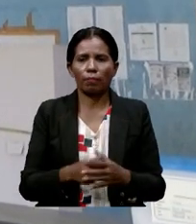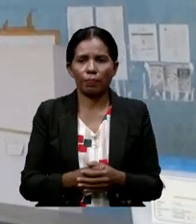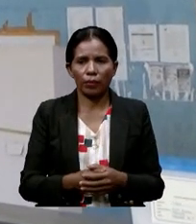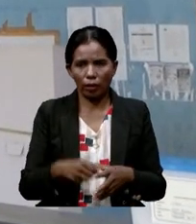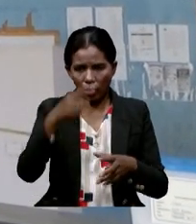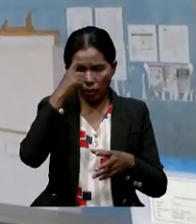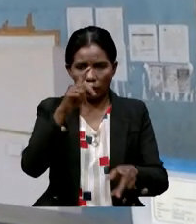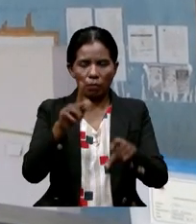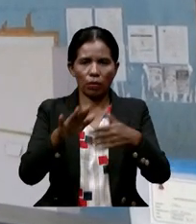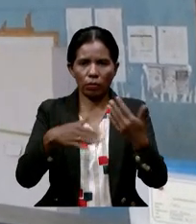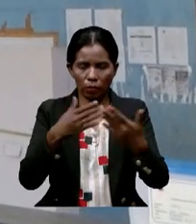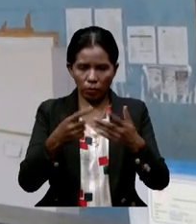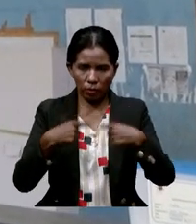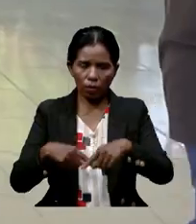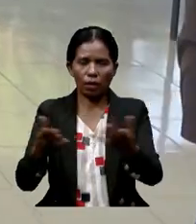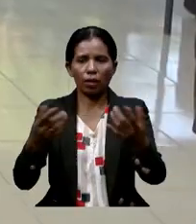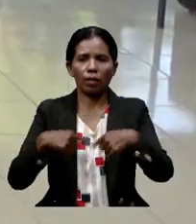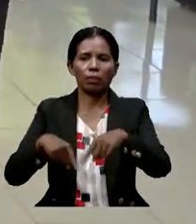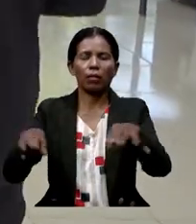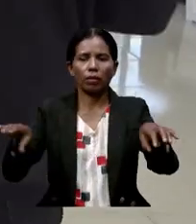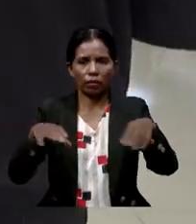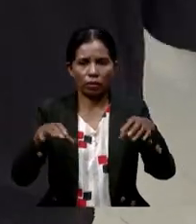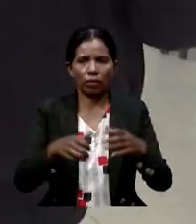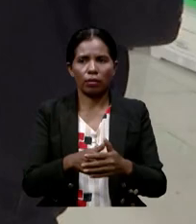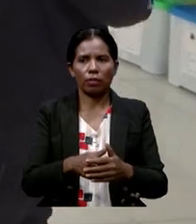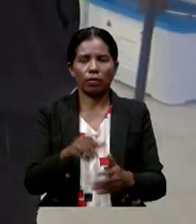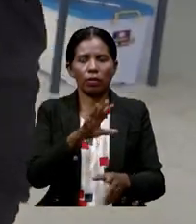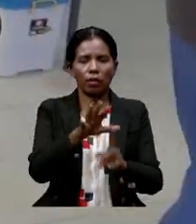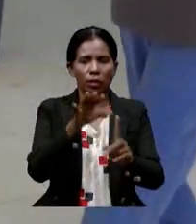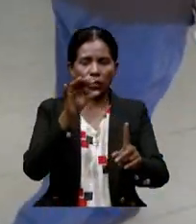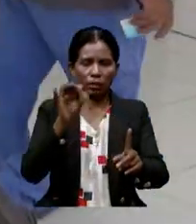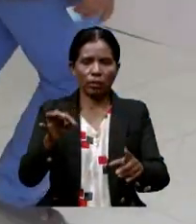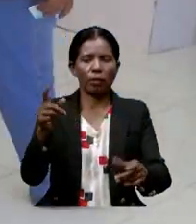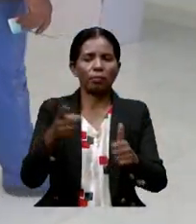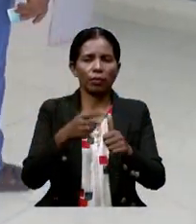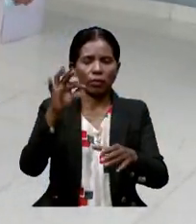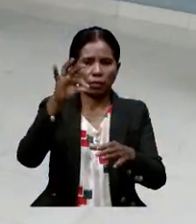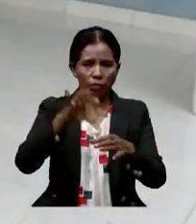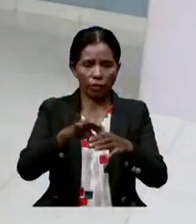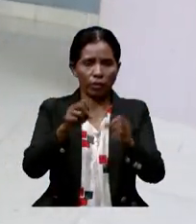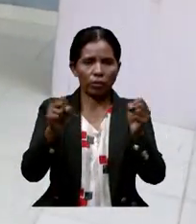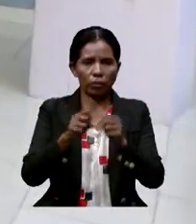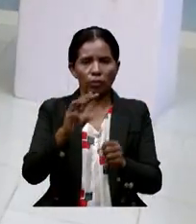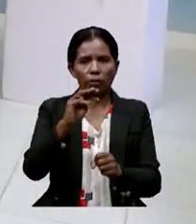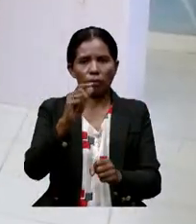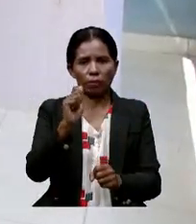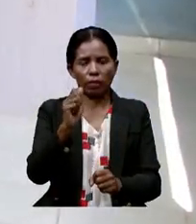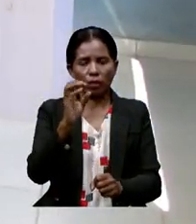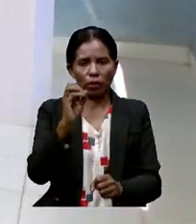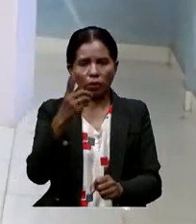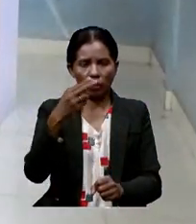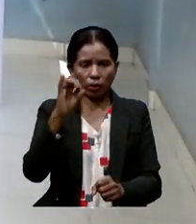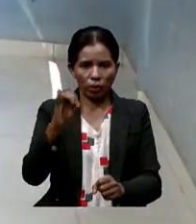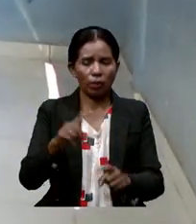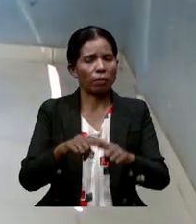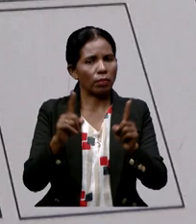tamane komandan itu yang mengkupu bahasa servis. Kandidatu bayi lesang leader komunitari primera volta ya suku Madohi hamutuk emanain walu, mai be